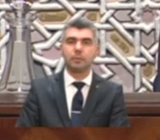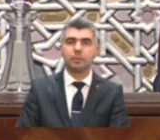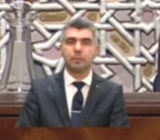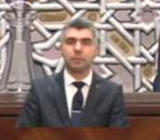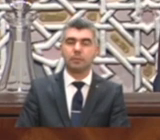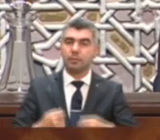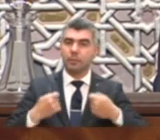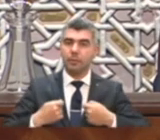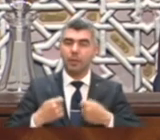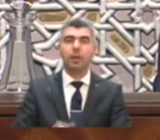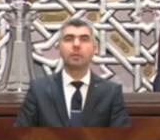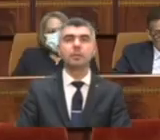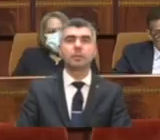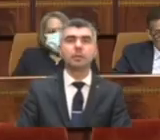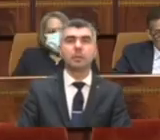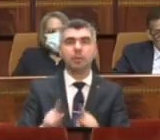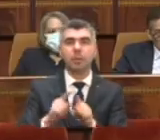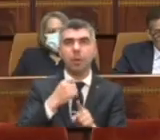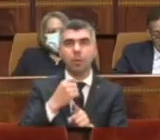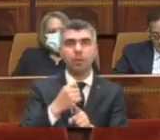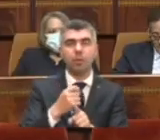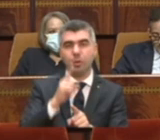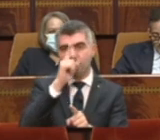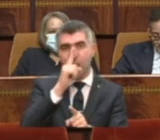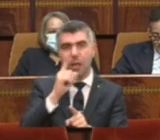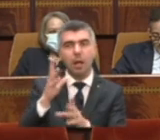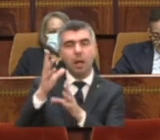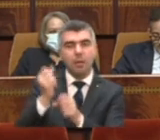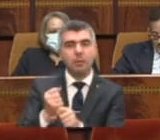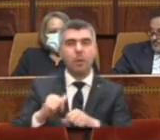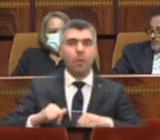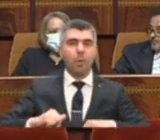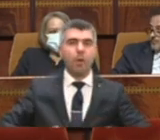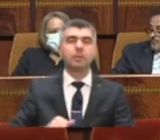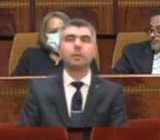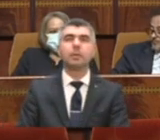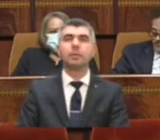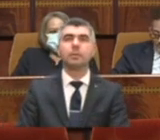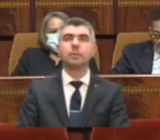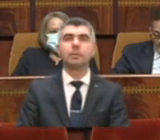السيد الرئيس، دعواتي القلبية العميقة بالشفاء العاجل لكم السيدة الوزيرة المحترمة.